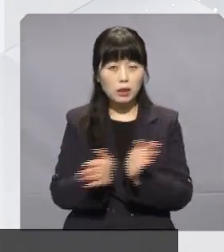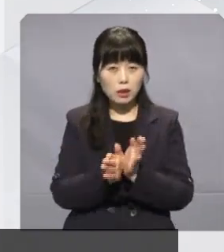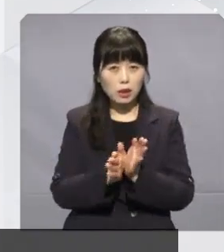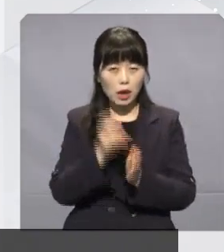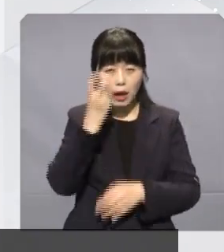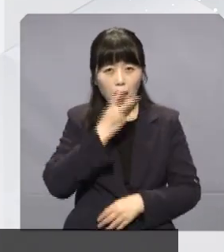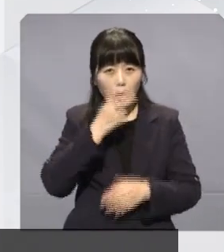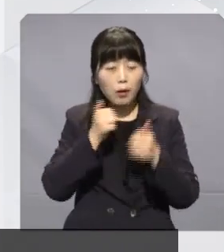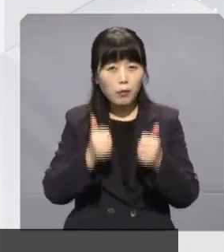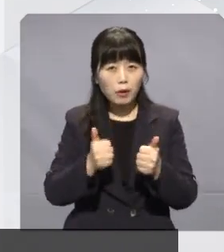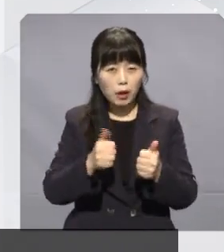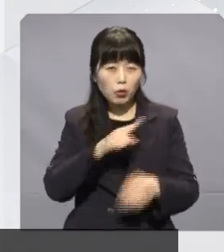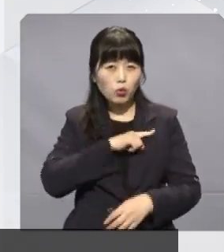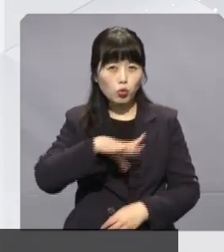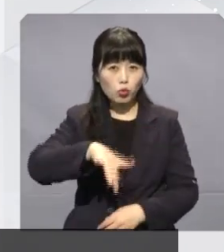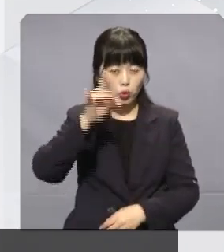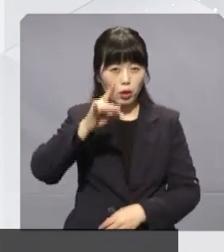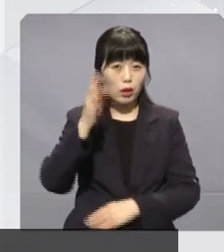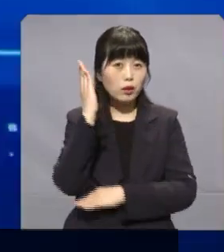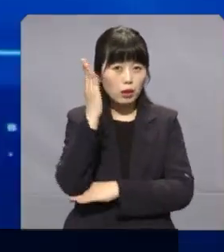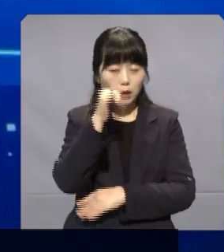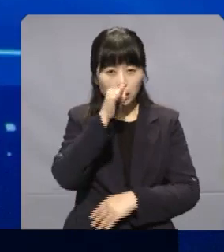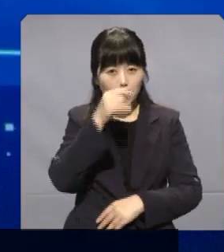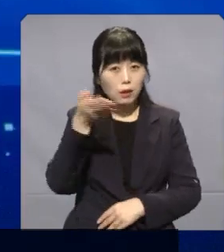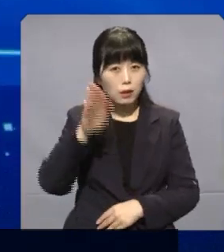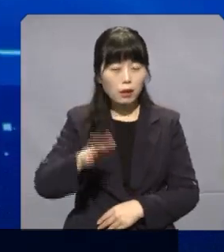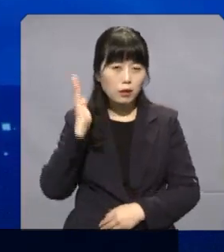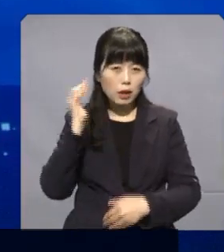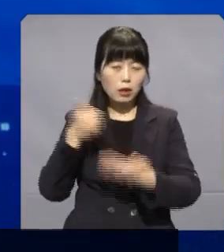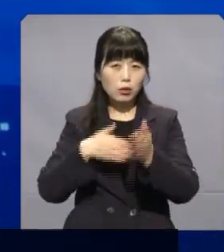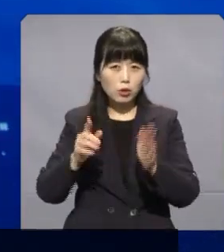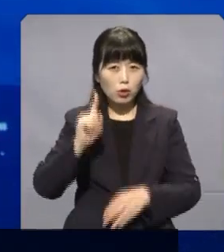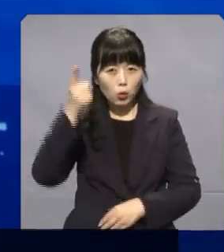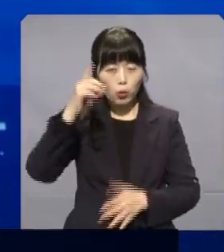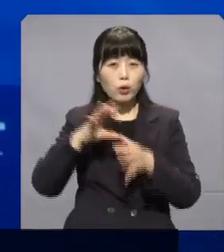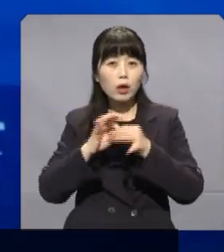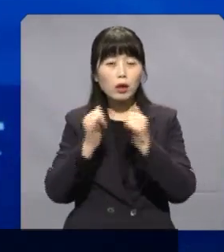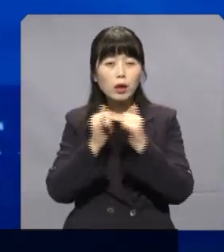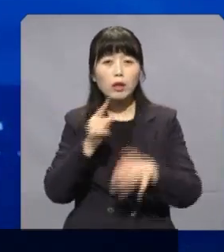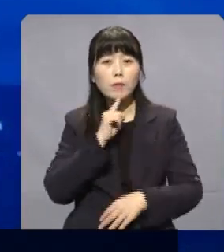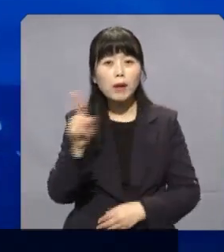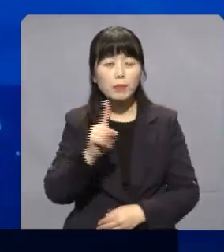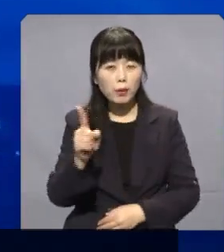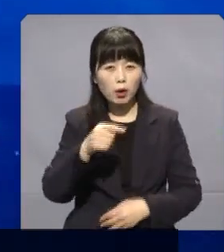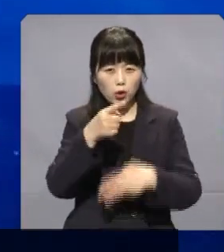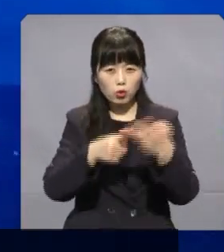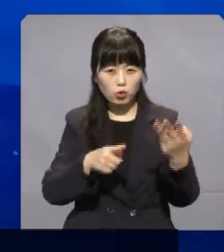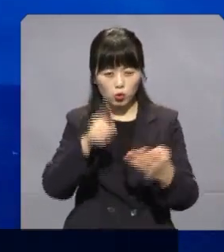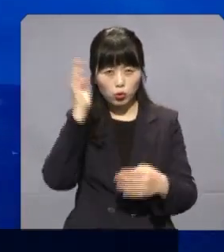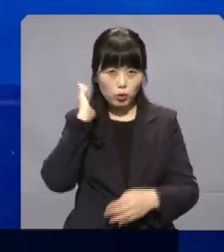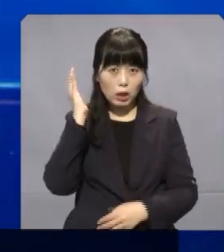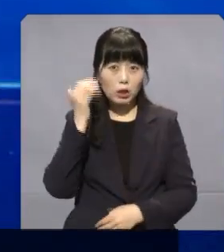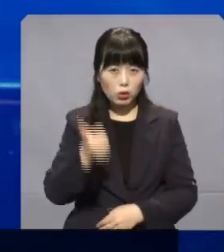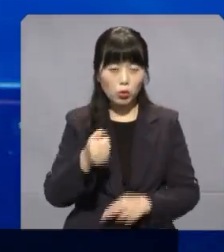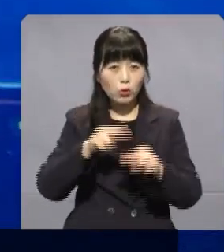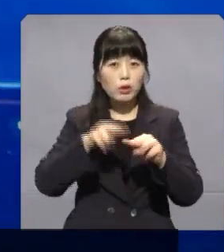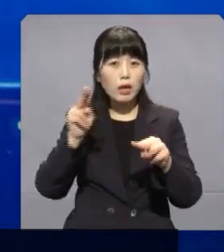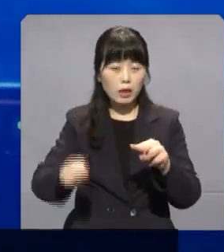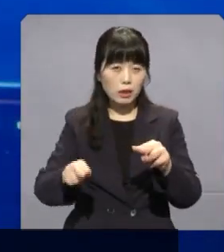우선순위를 두느냐 이런 질문에는 대통령실 고위 관계자는 윤석열 대통령